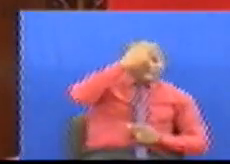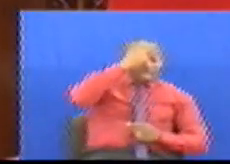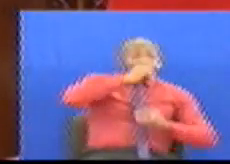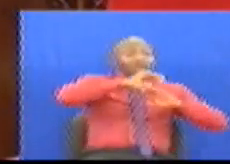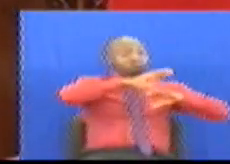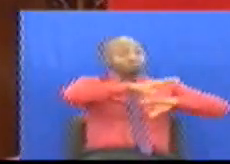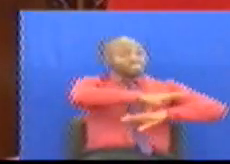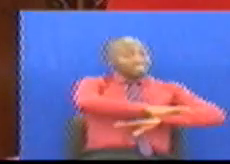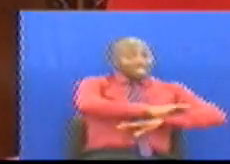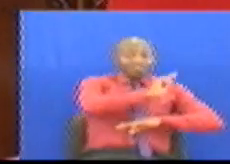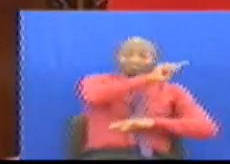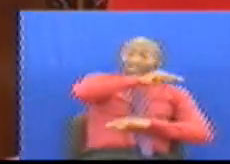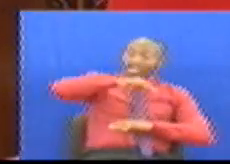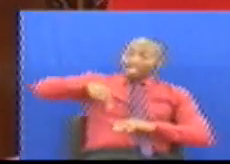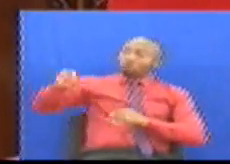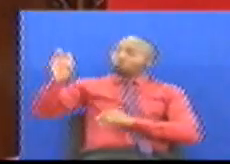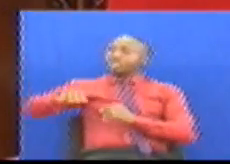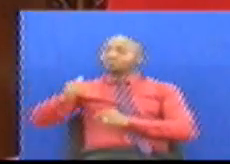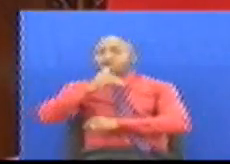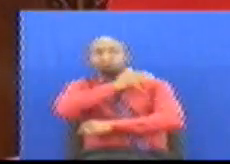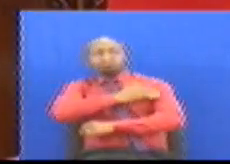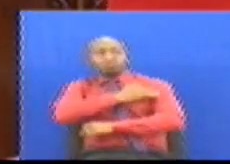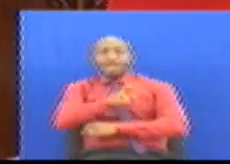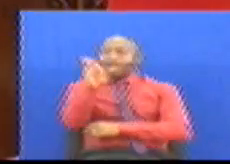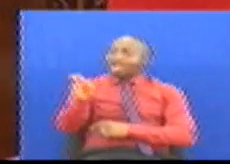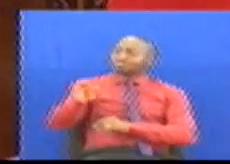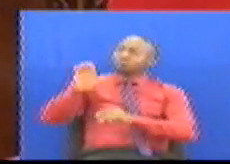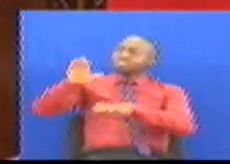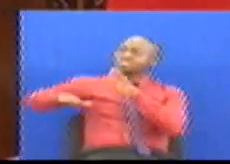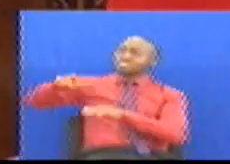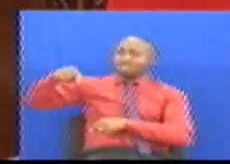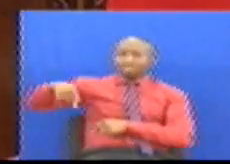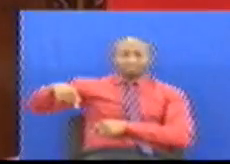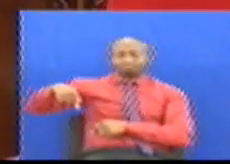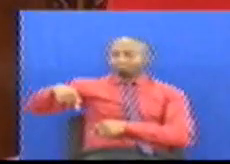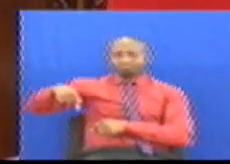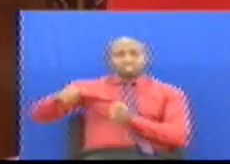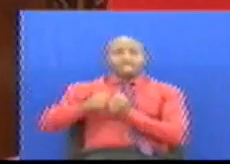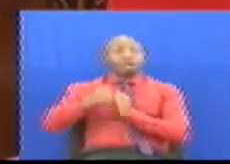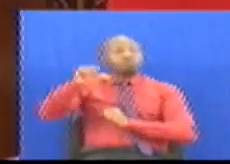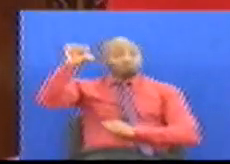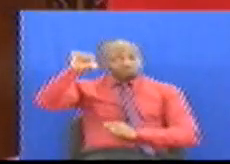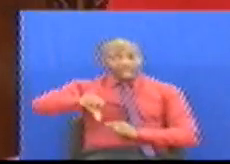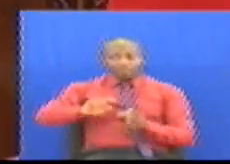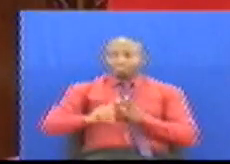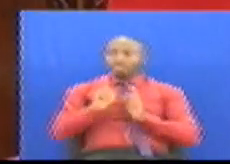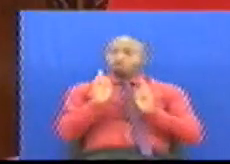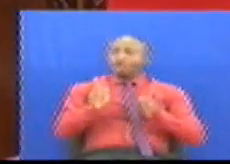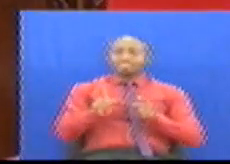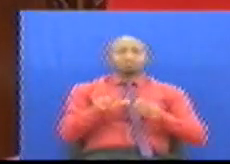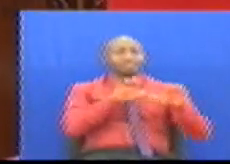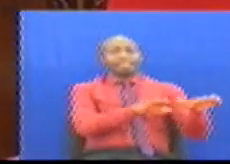anapumzika, anakwenda kutafuta huduma za halmashauri Singida. Ni jambo baya sana. Walimu